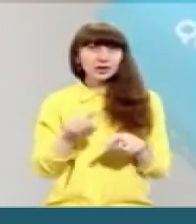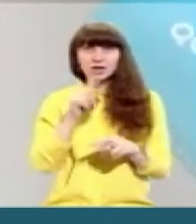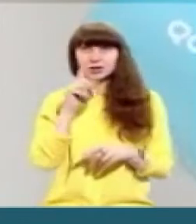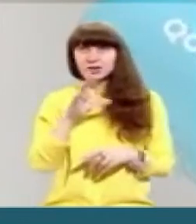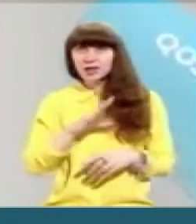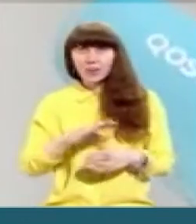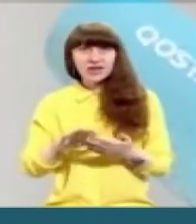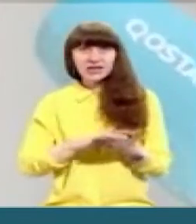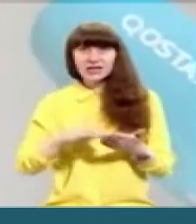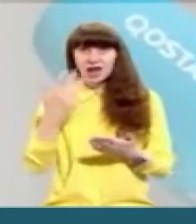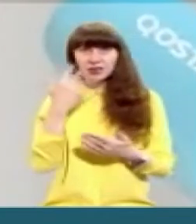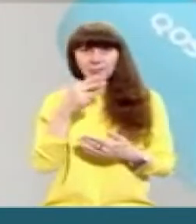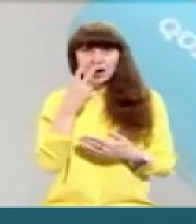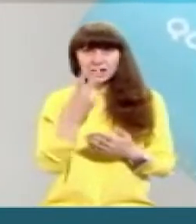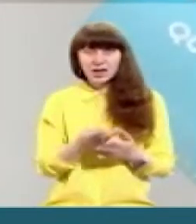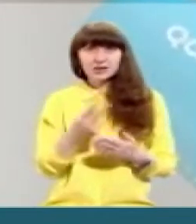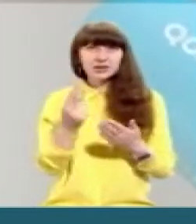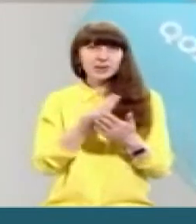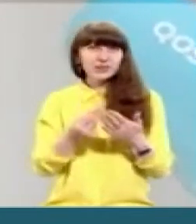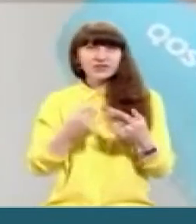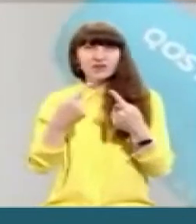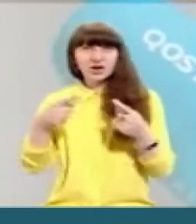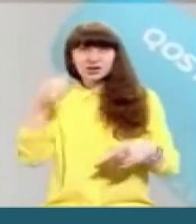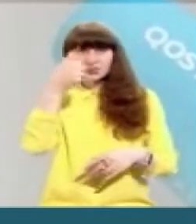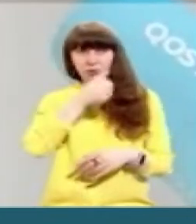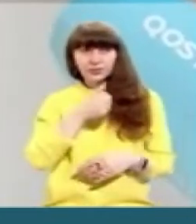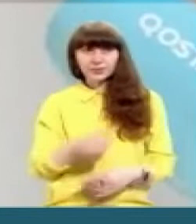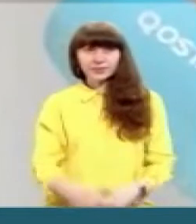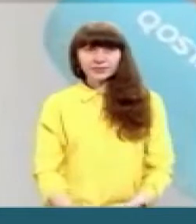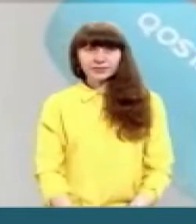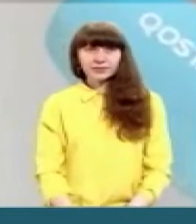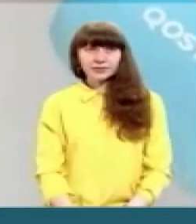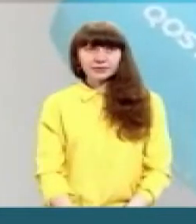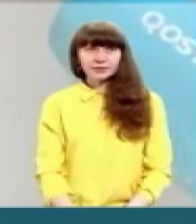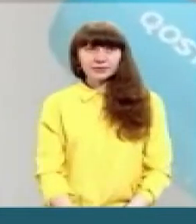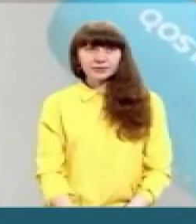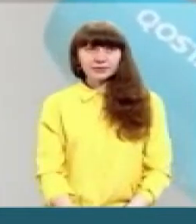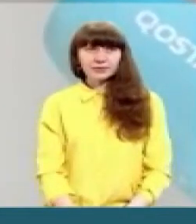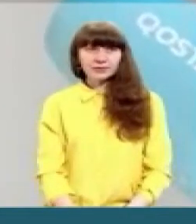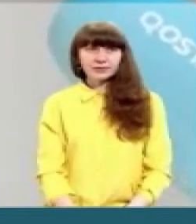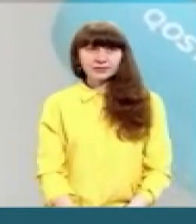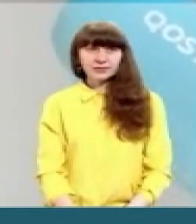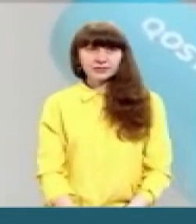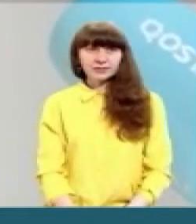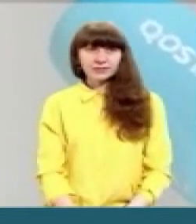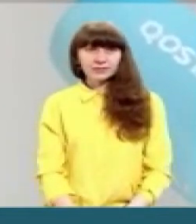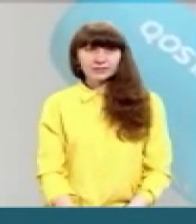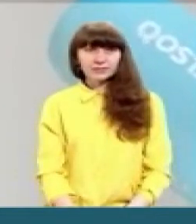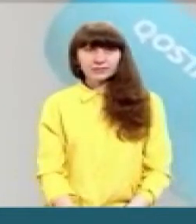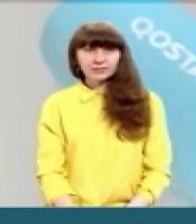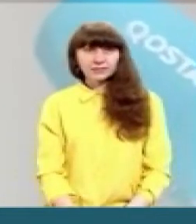показанные были написаны в разные годы то есть это ретроспективная выставка которая дает наиболее полное